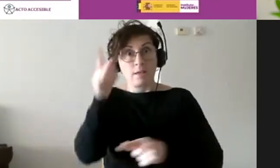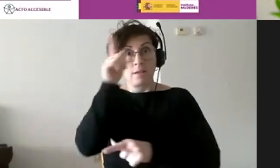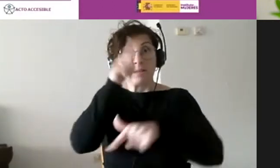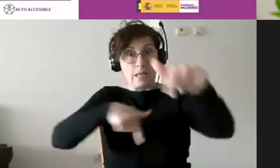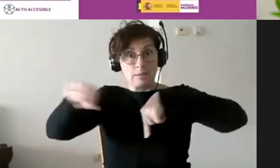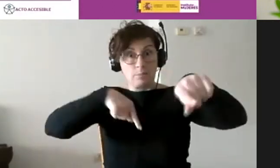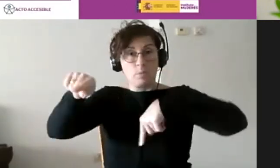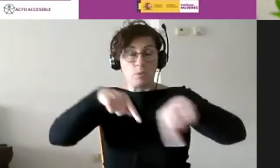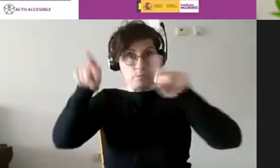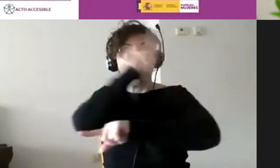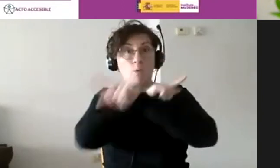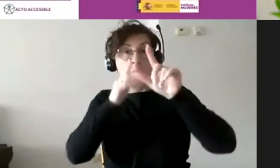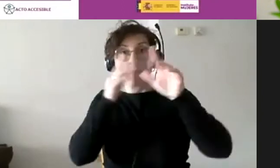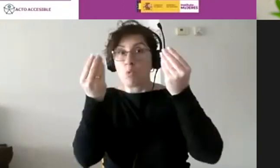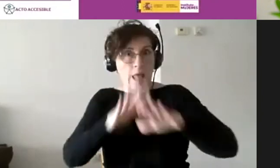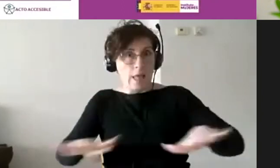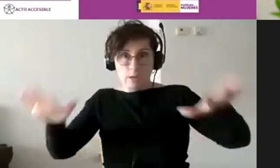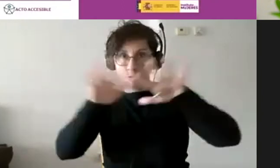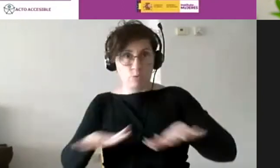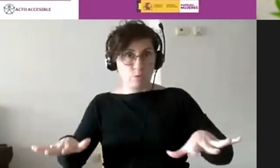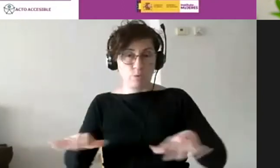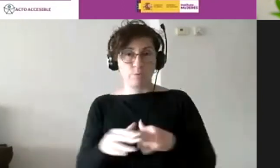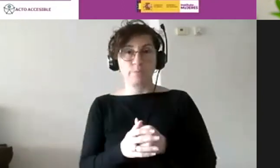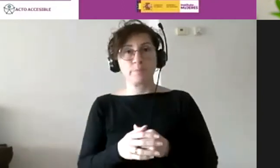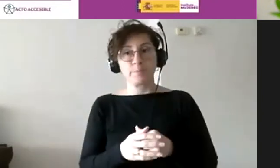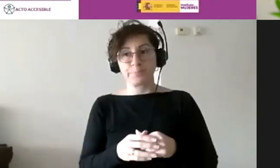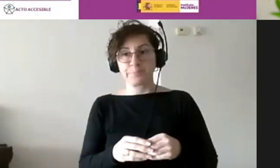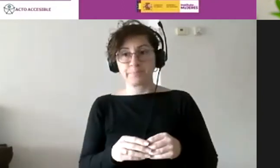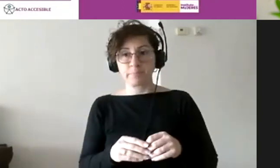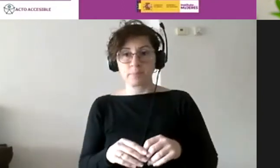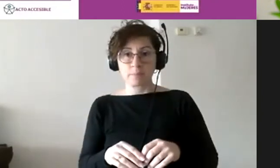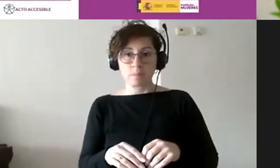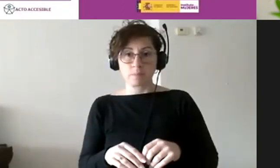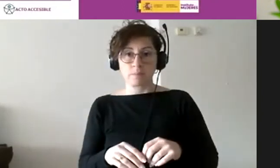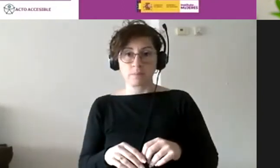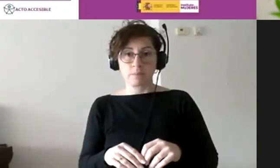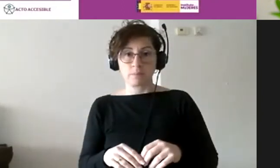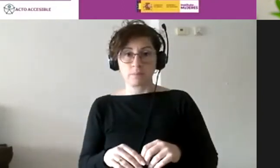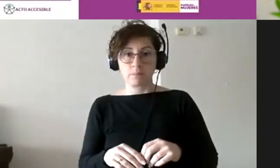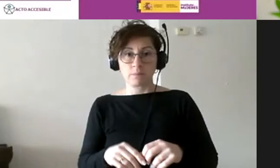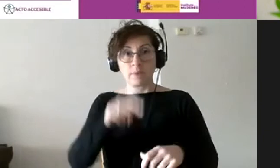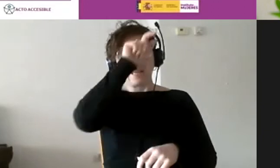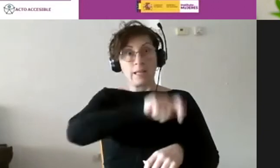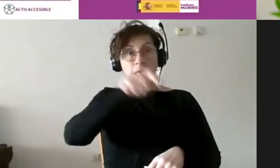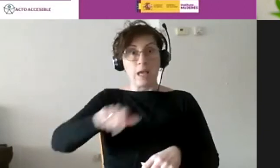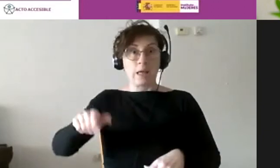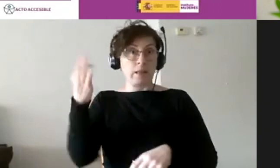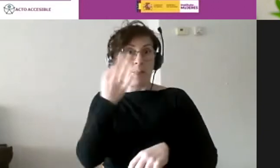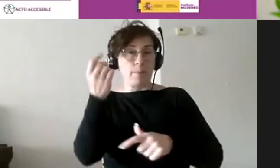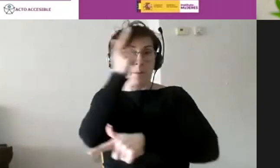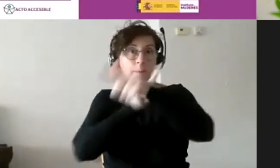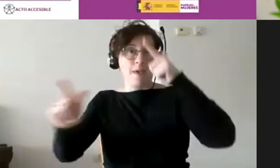travel standing for 12 to 14 hours. And it is really hard for people with disabilities. Прошу,